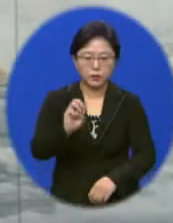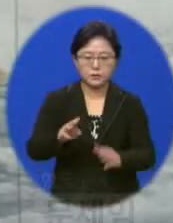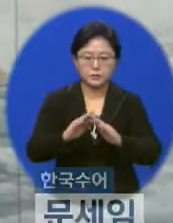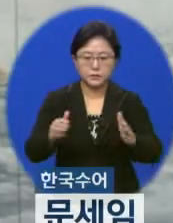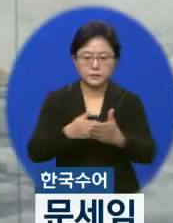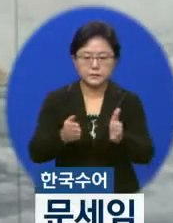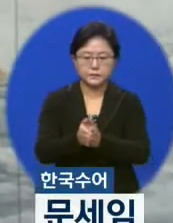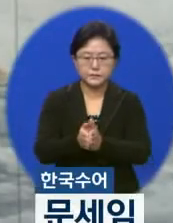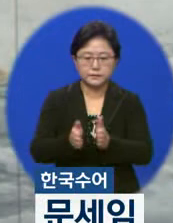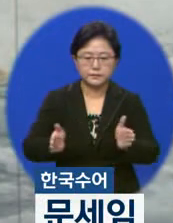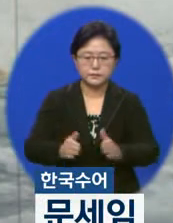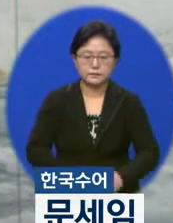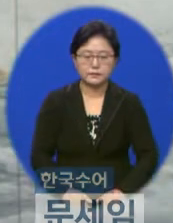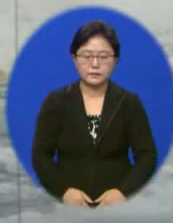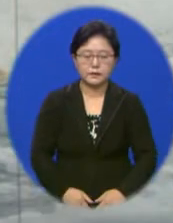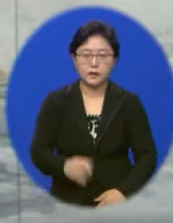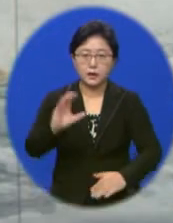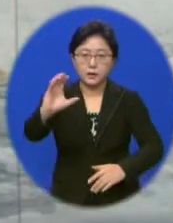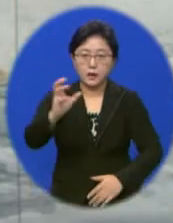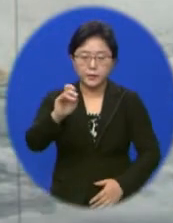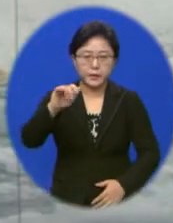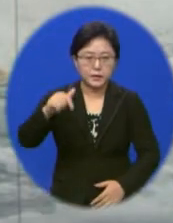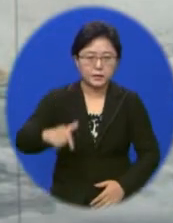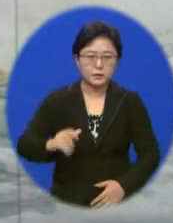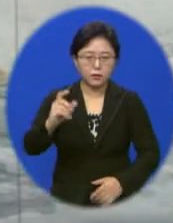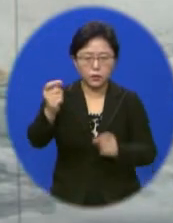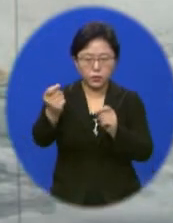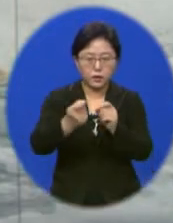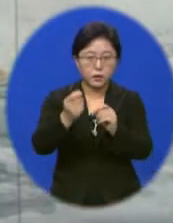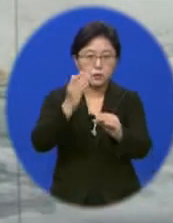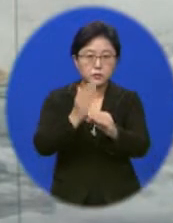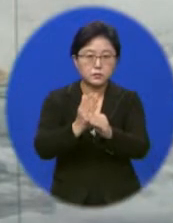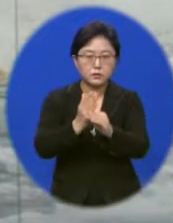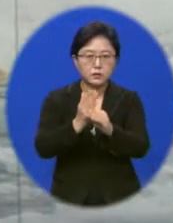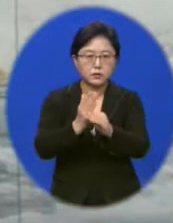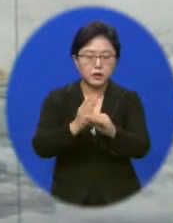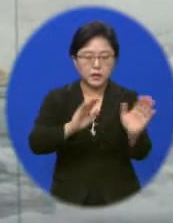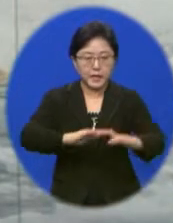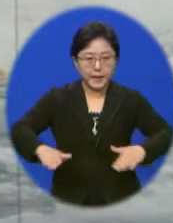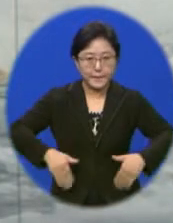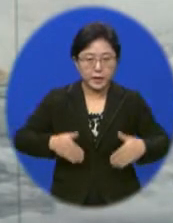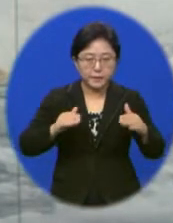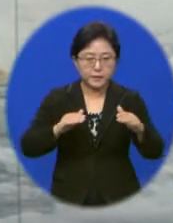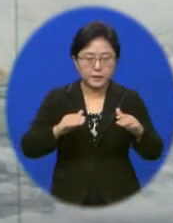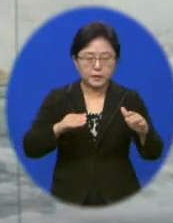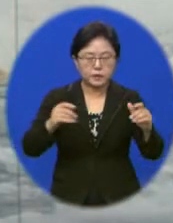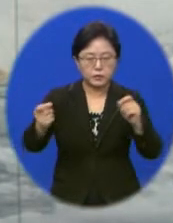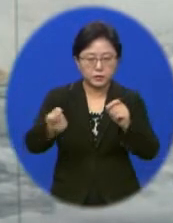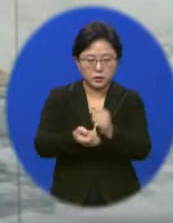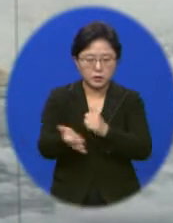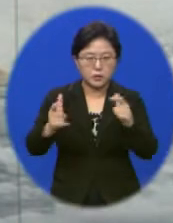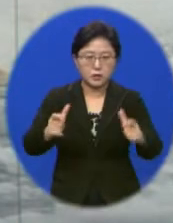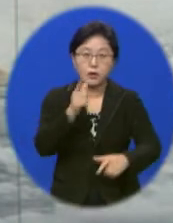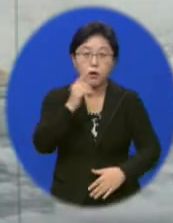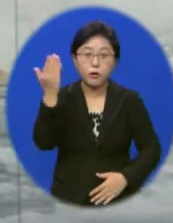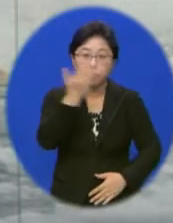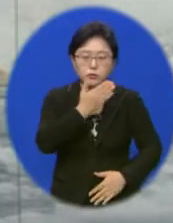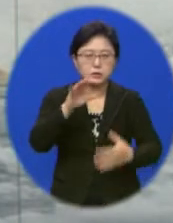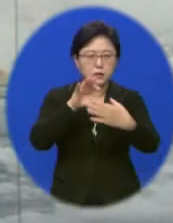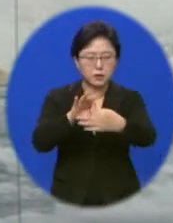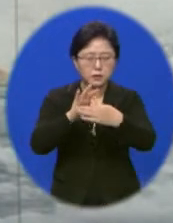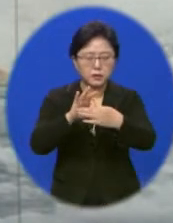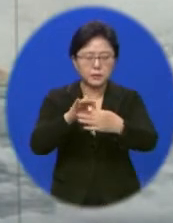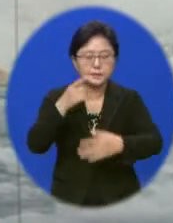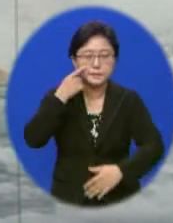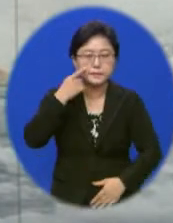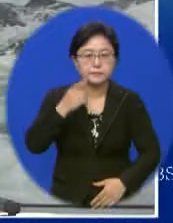계속해서 광주 전남권이었습니다. 태풍 마이삭이 북상하면서 길목에 있는 남해안도 영향을 받고 있습니다. 여수 국동항에 나가 있는 취재